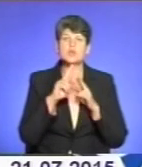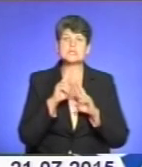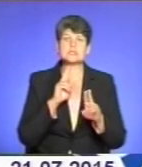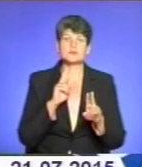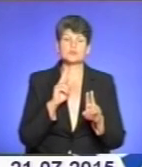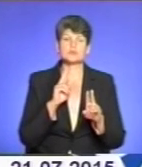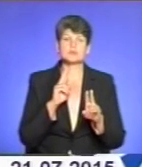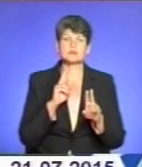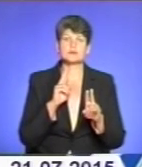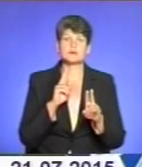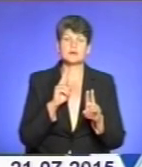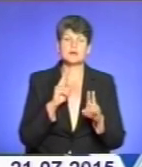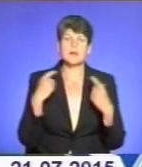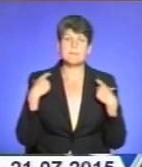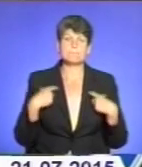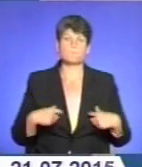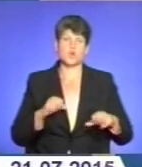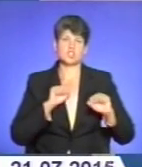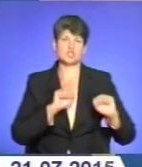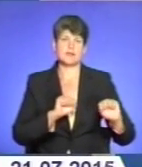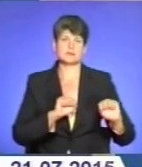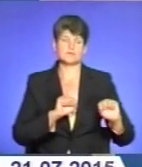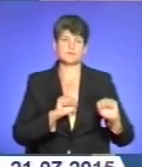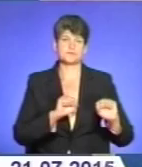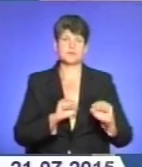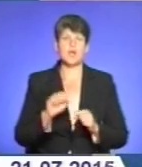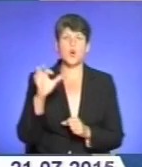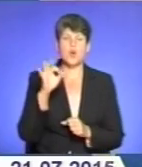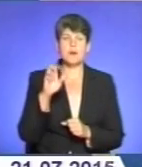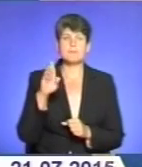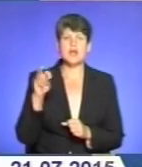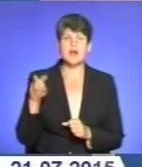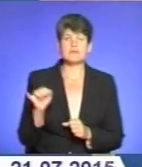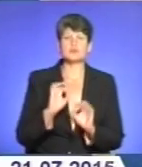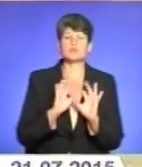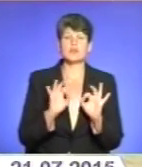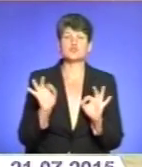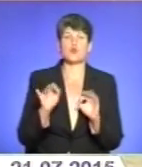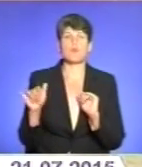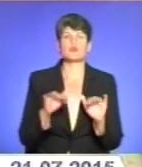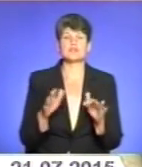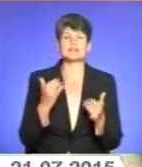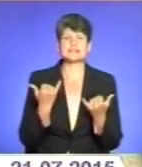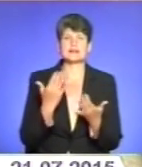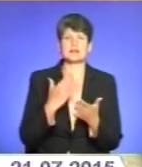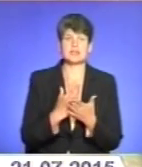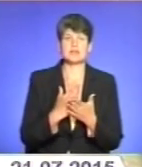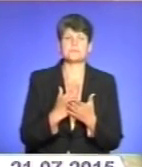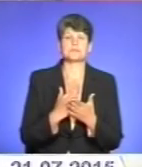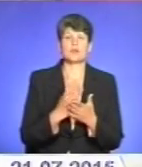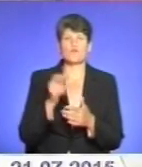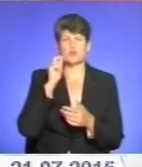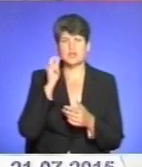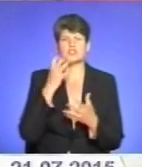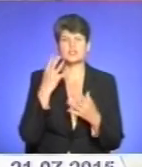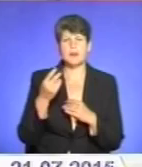та бронежилетів. Ольга Біляєва розповіла, що події, які зараз відбуваються в країні, вона передбачала